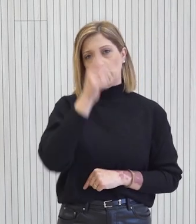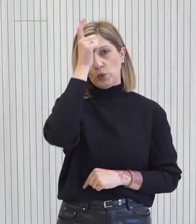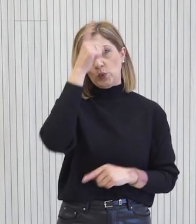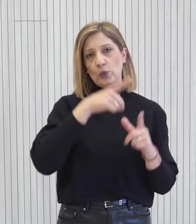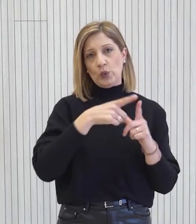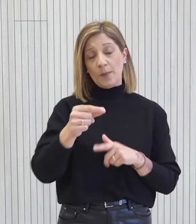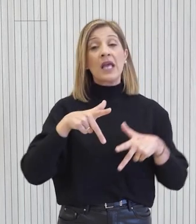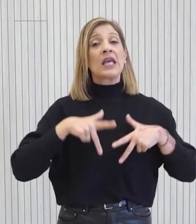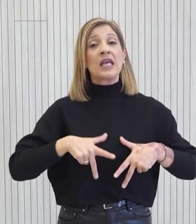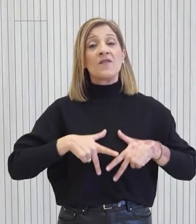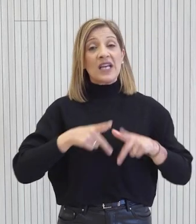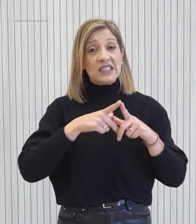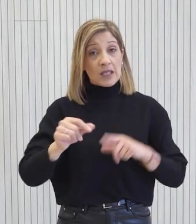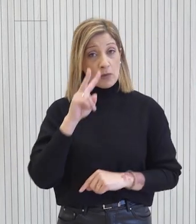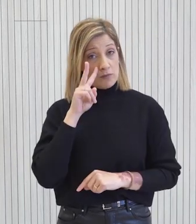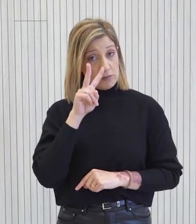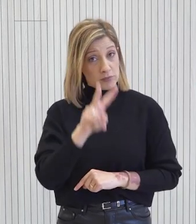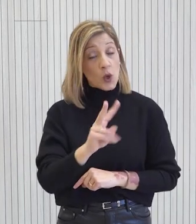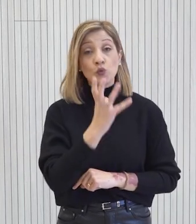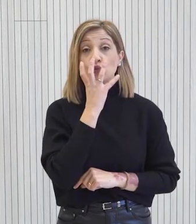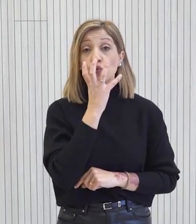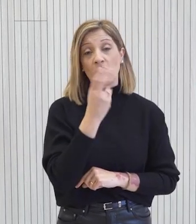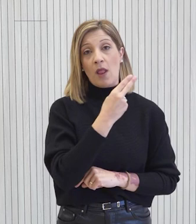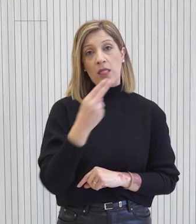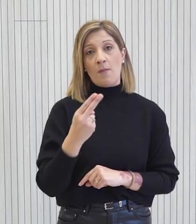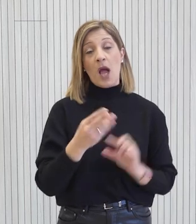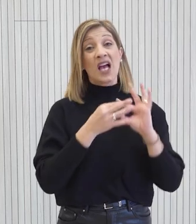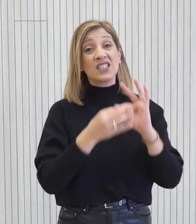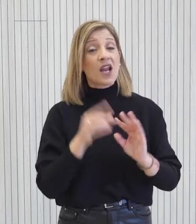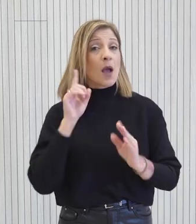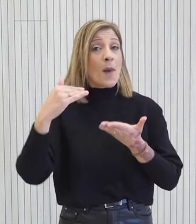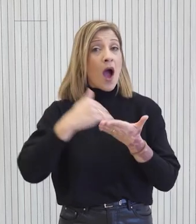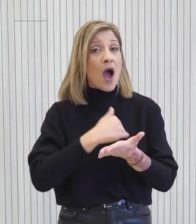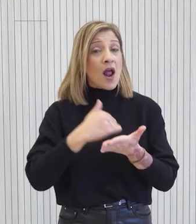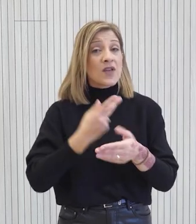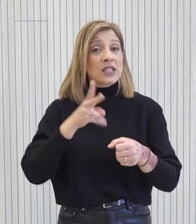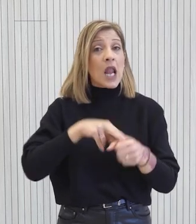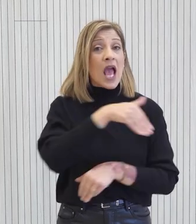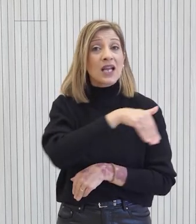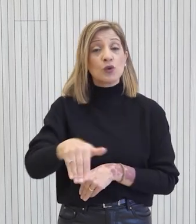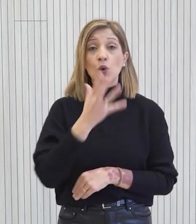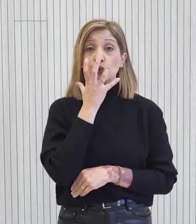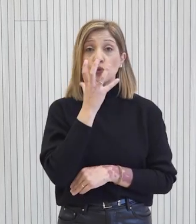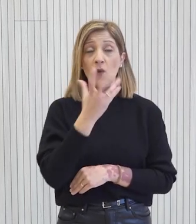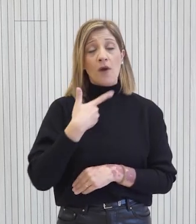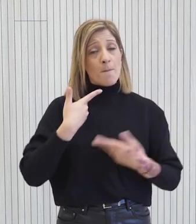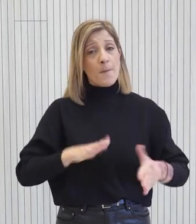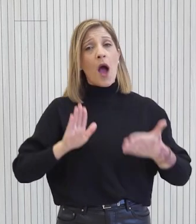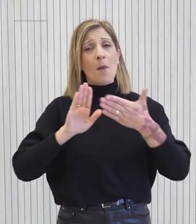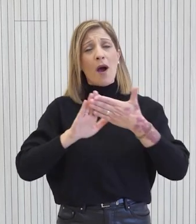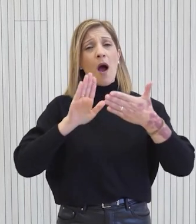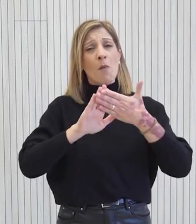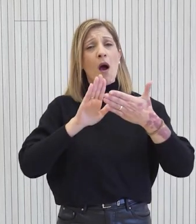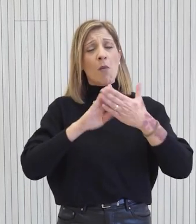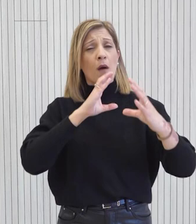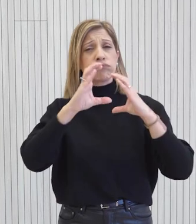Η Κυπριακή κυβέρνηση αντιμετωπίζει το περιστατικό ως σοβαρή, συνεχιζόμενη παραβίαση της νεκρής ζώνης. Βρισκόμαστε σε συνεχή επαφή με την